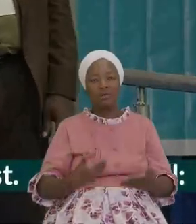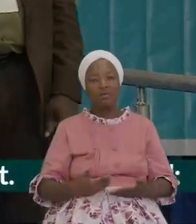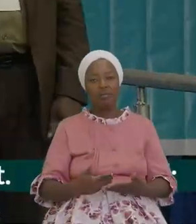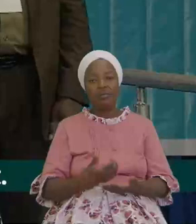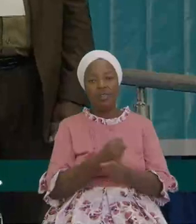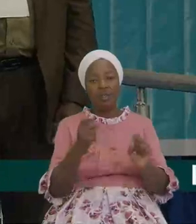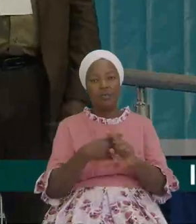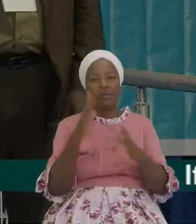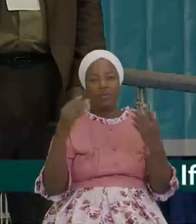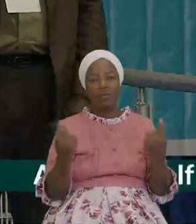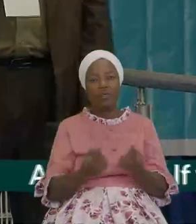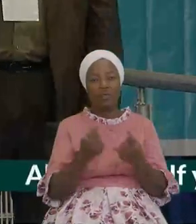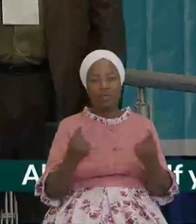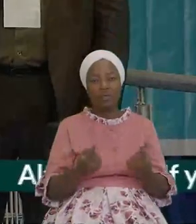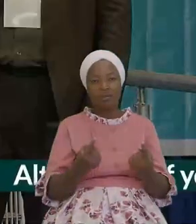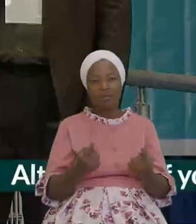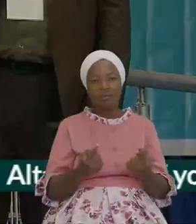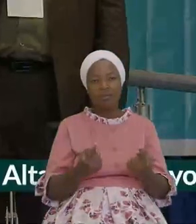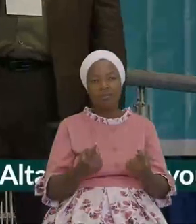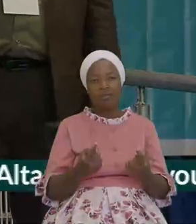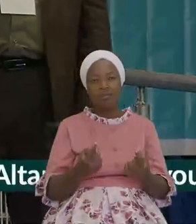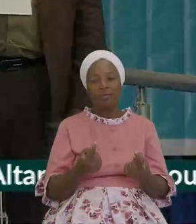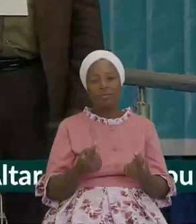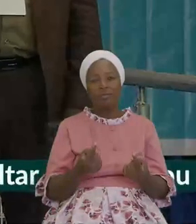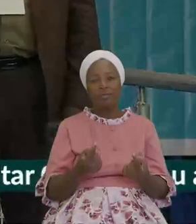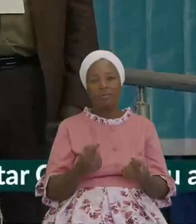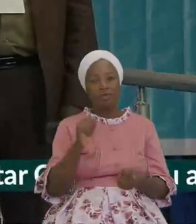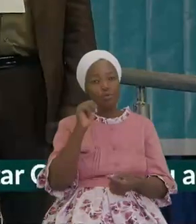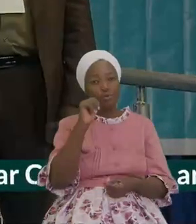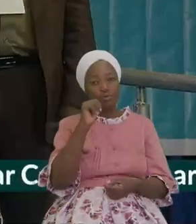ceux qui ont donné leur vie au Seigneur au lieu principal,